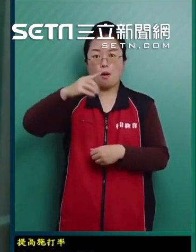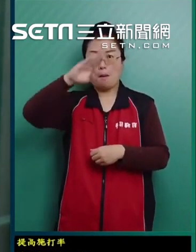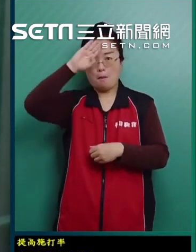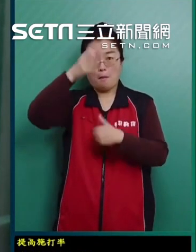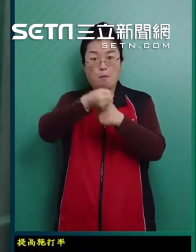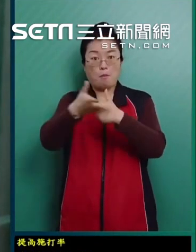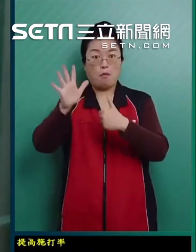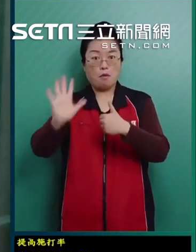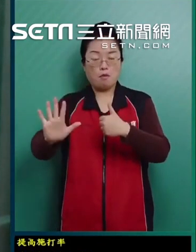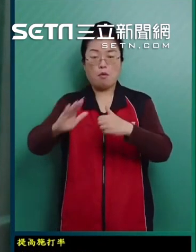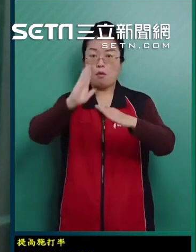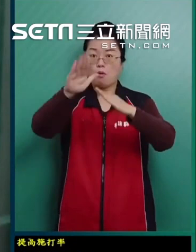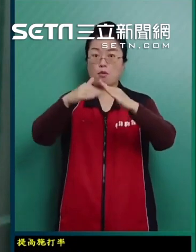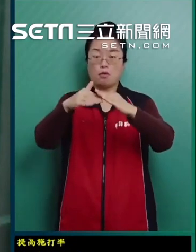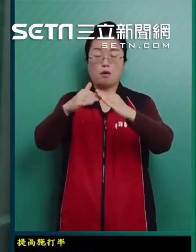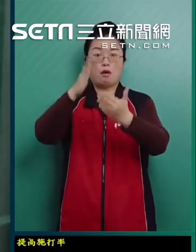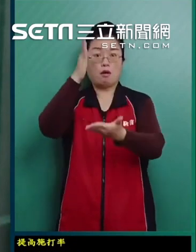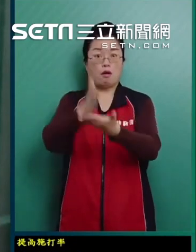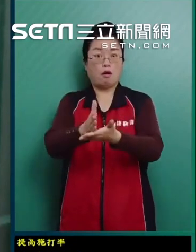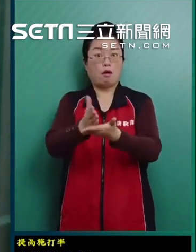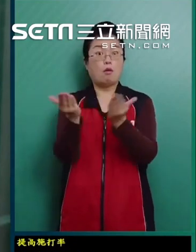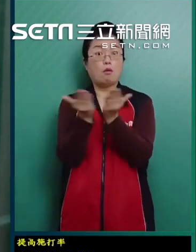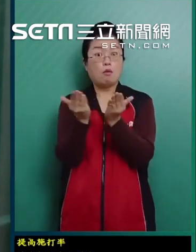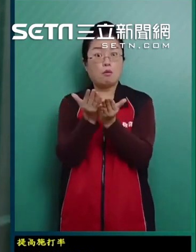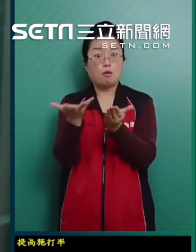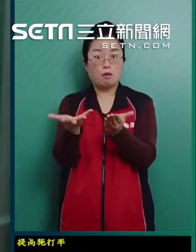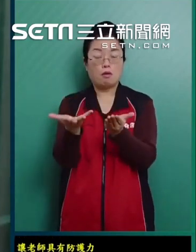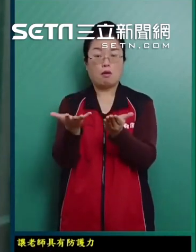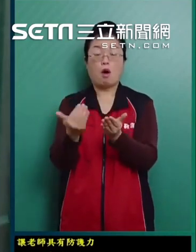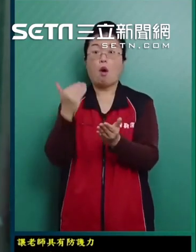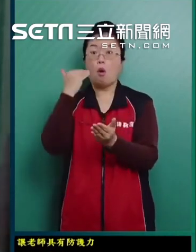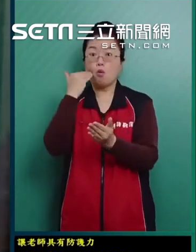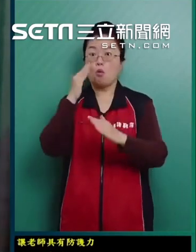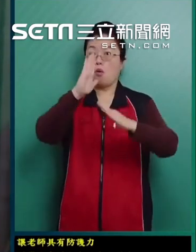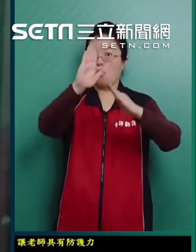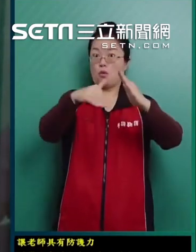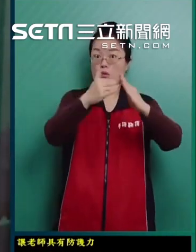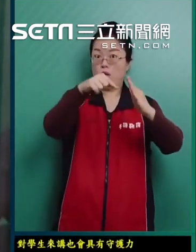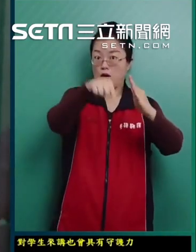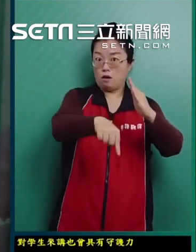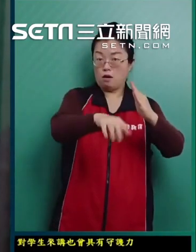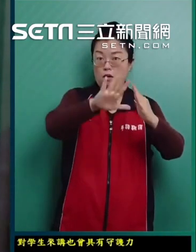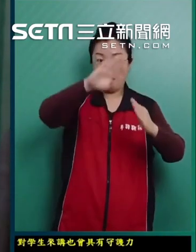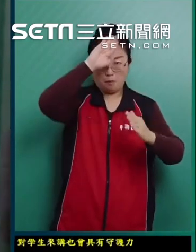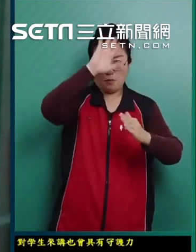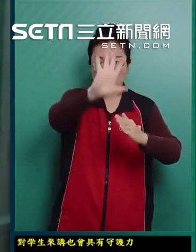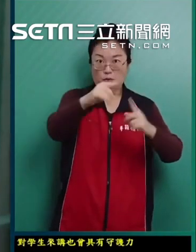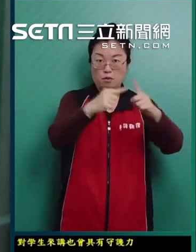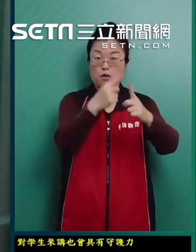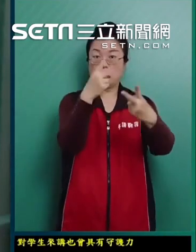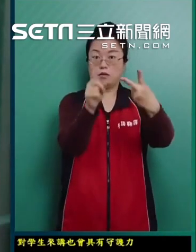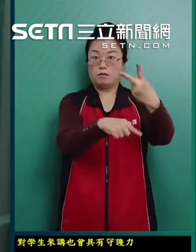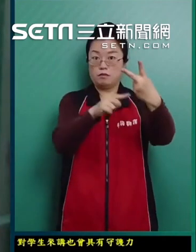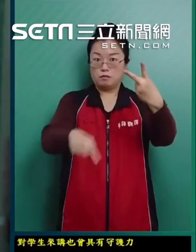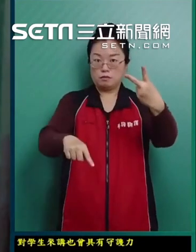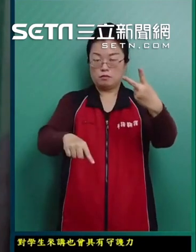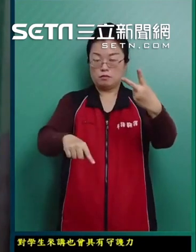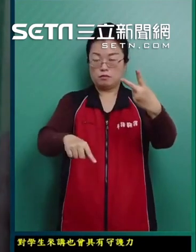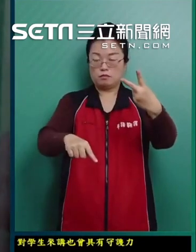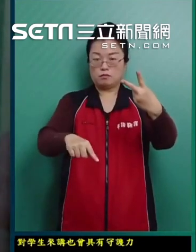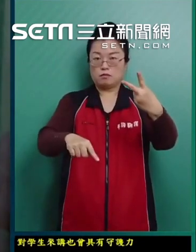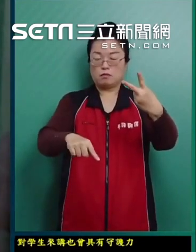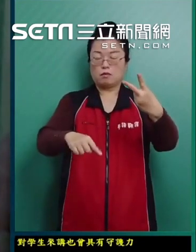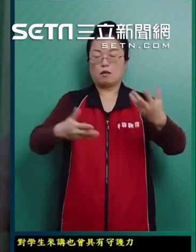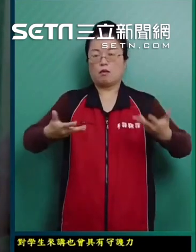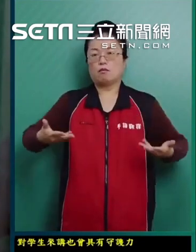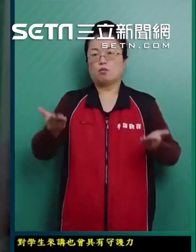然配合中央的，那么有确诊一个学校有两位的话，我们就全校停课14天，那一般有一位确